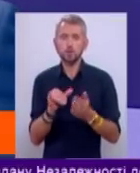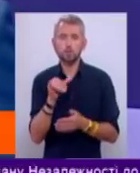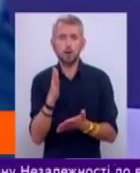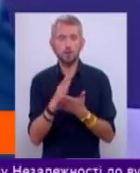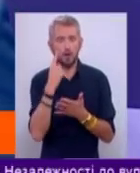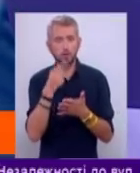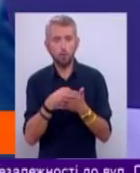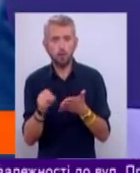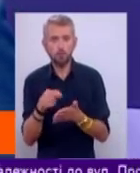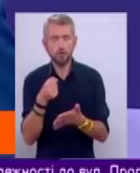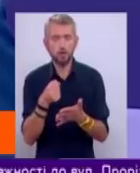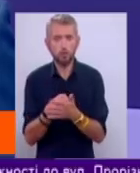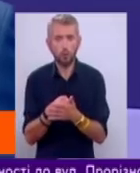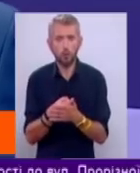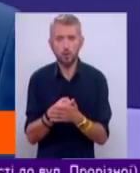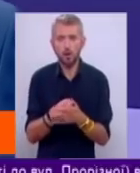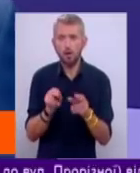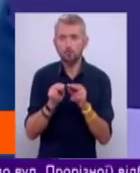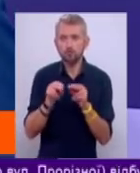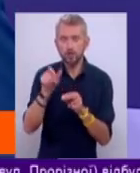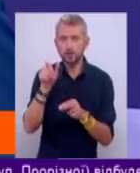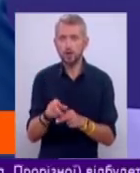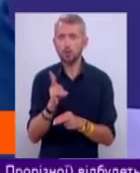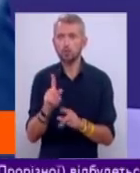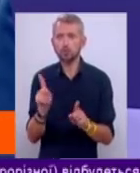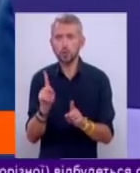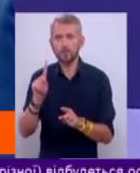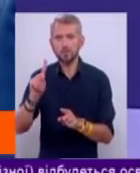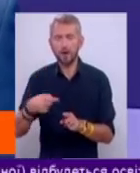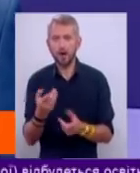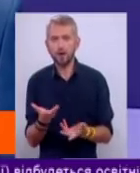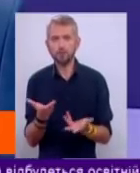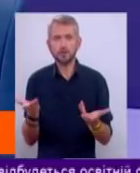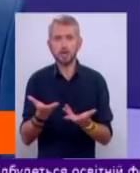є зауваження до вчителя, який щось, не знаю, вимагав,